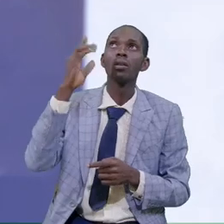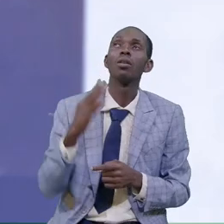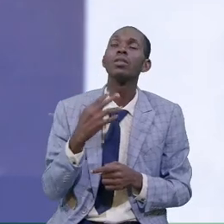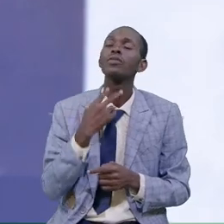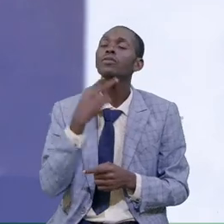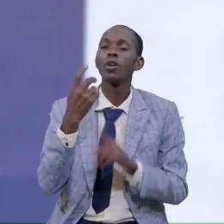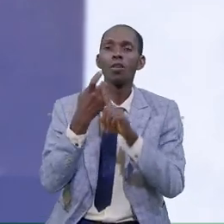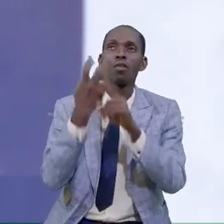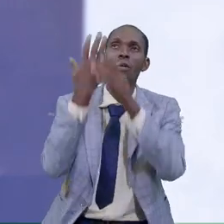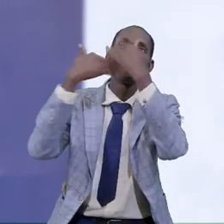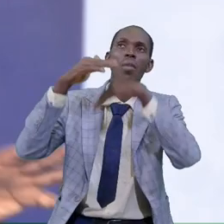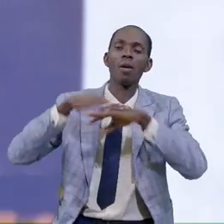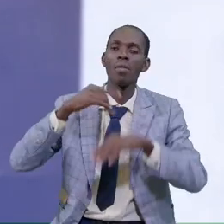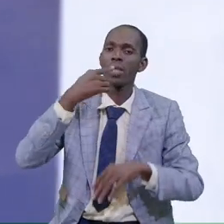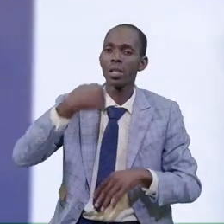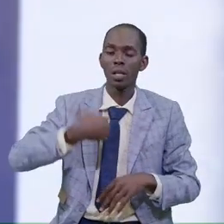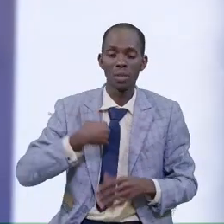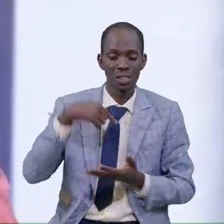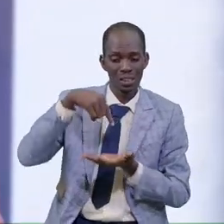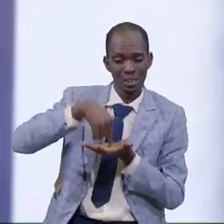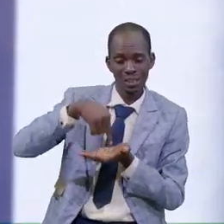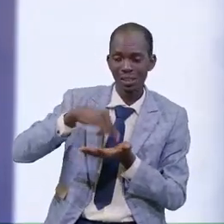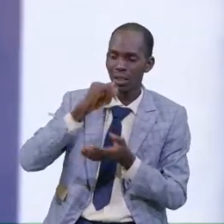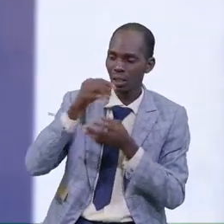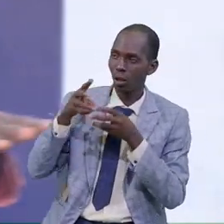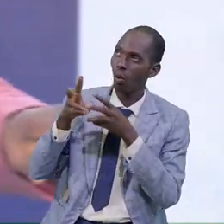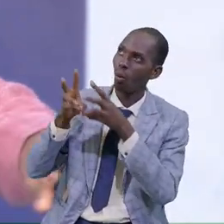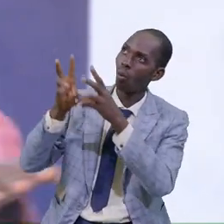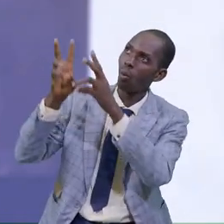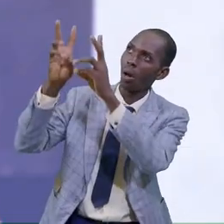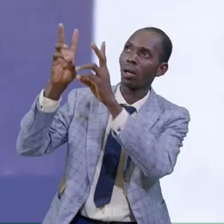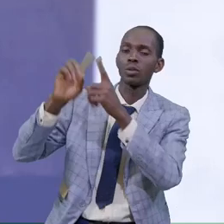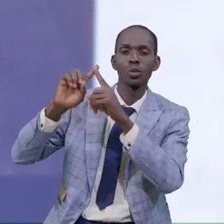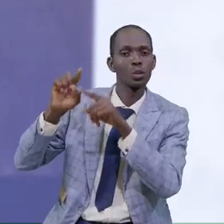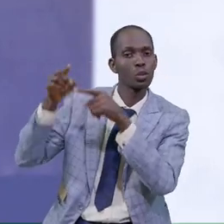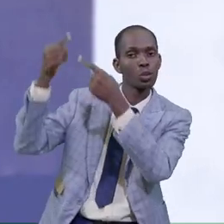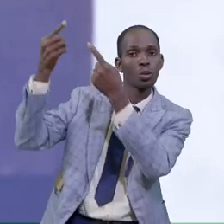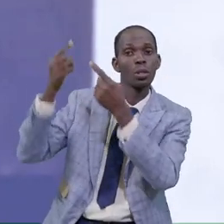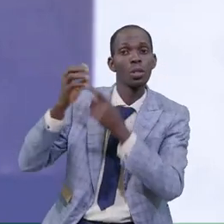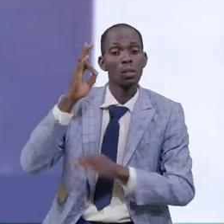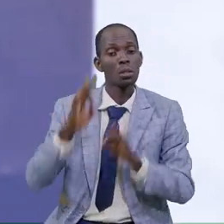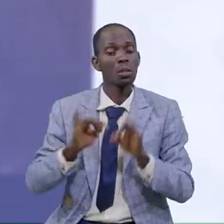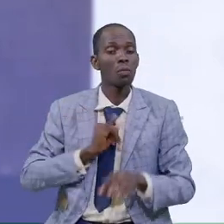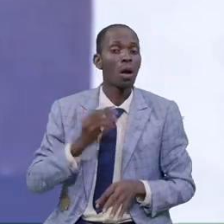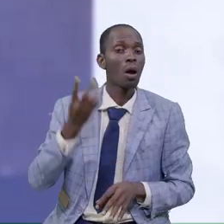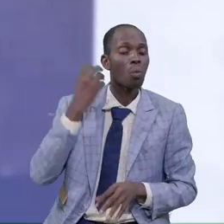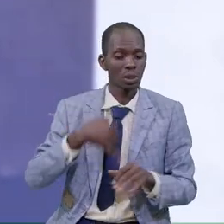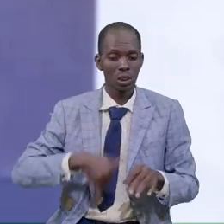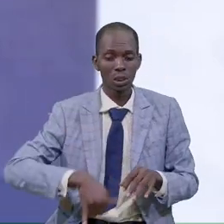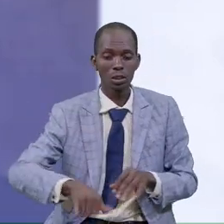qui dit voici le chemin à suivre, si j'étais sous le contrôle,